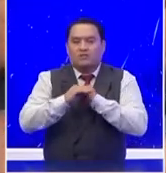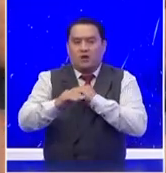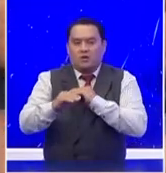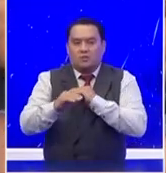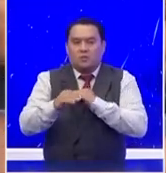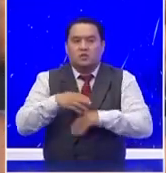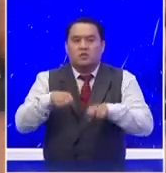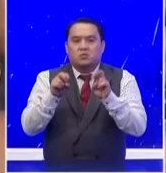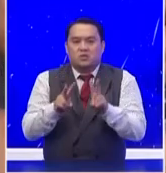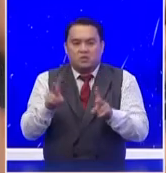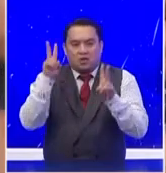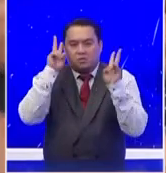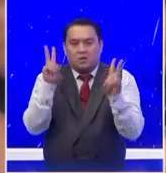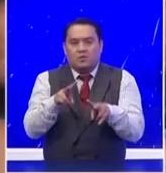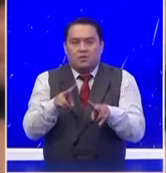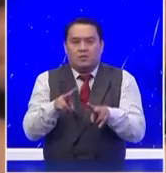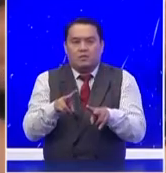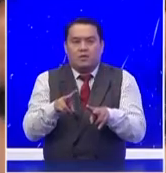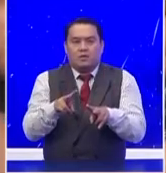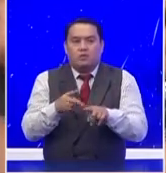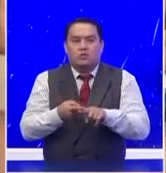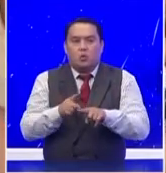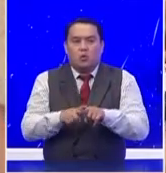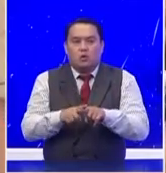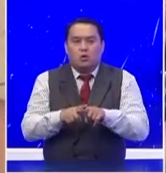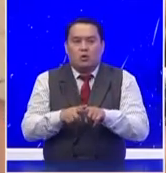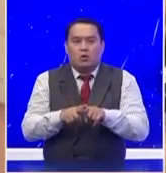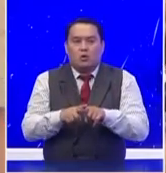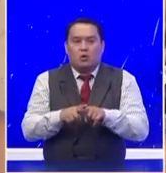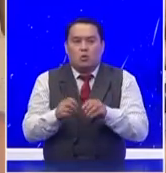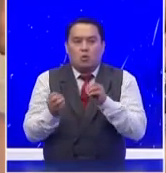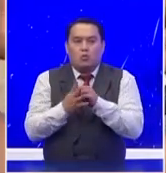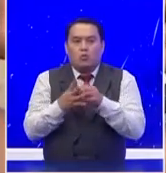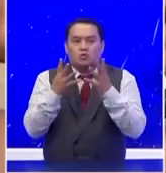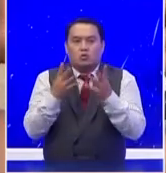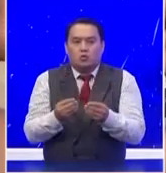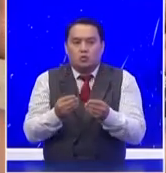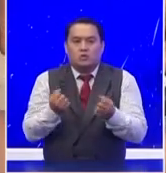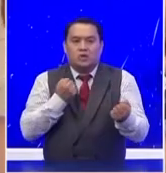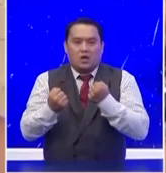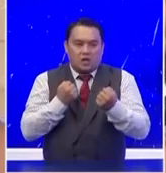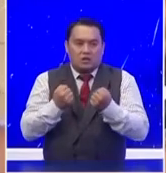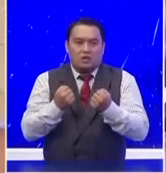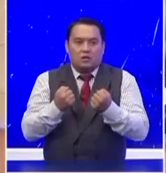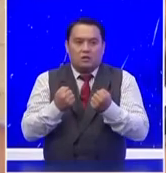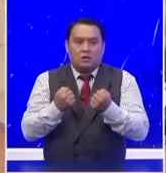тұрмын, мысалы специалист болмаған кейін мен білмейді екенмін оны. Сөйтсем, ол бара-бара 15 күннен кейін қатады екен. Сол үшін